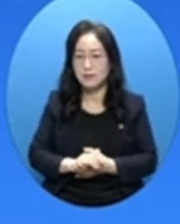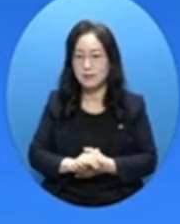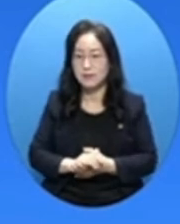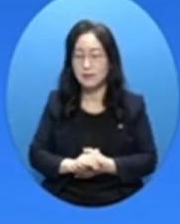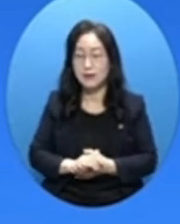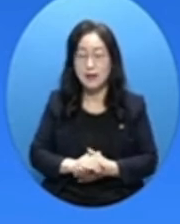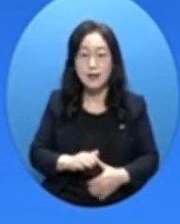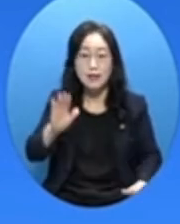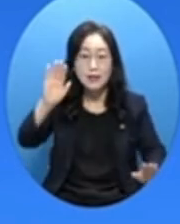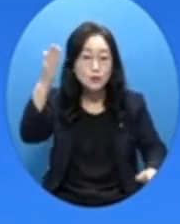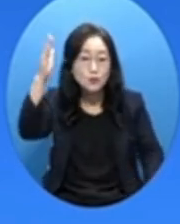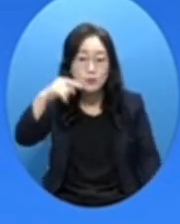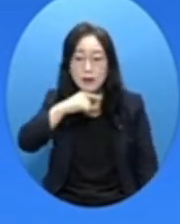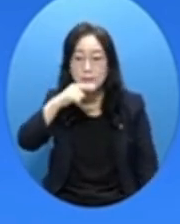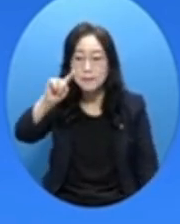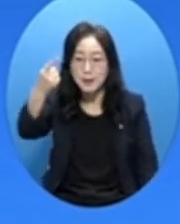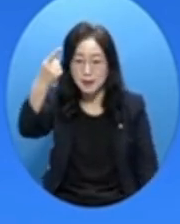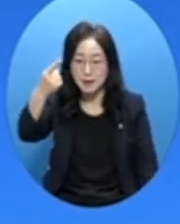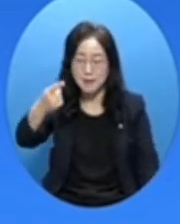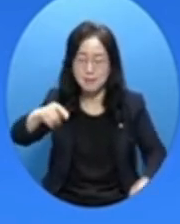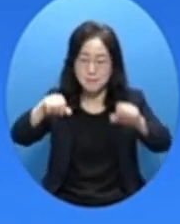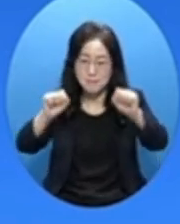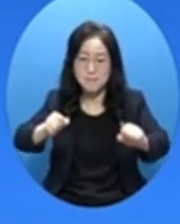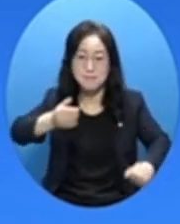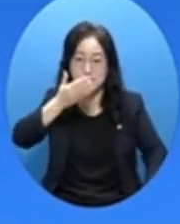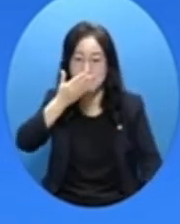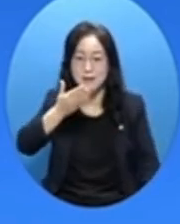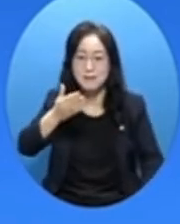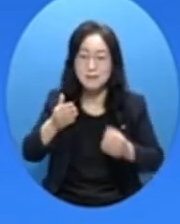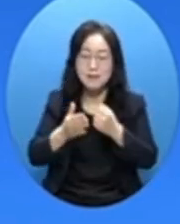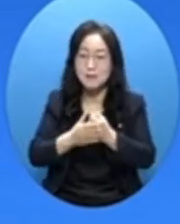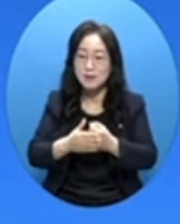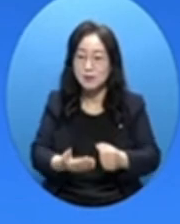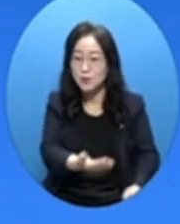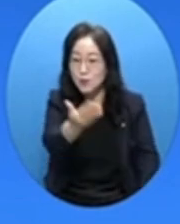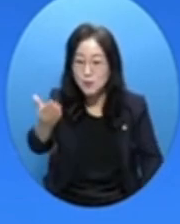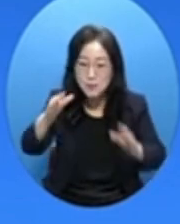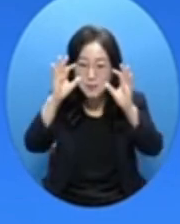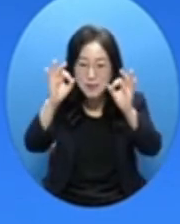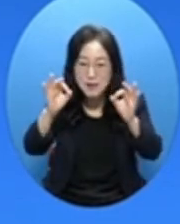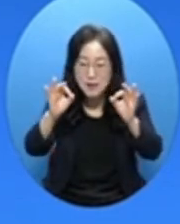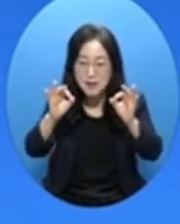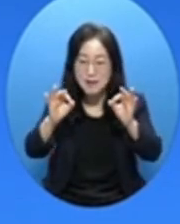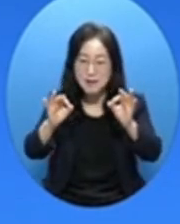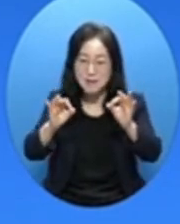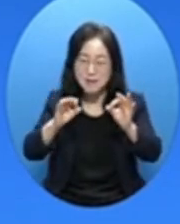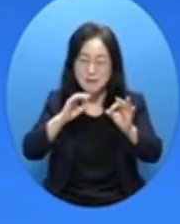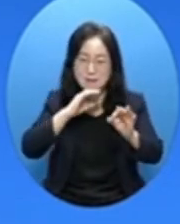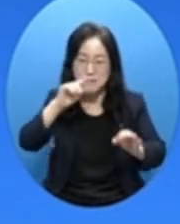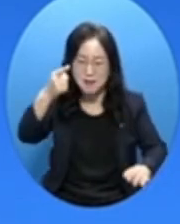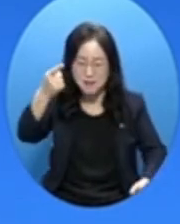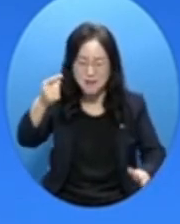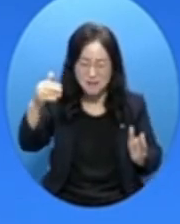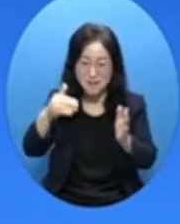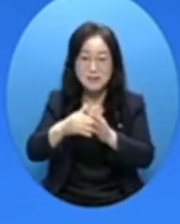요즘 100세 시대가 되어서 여기 계신 어르신들이 다 장수할 텐데,